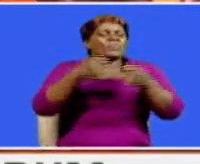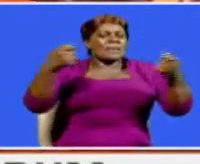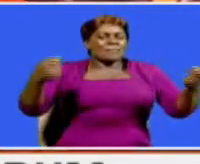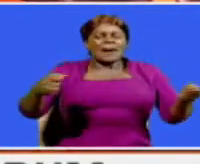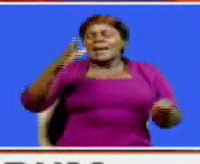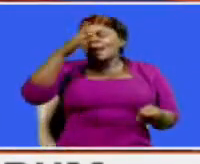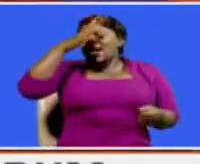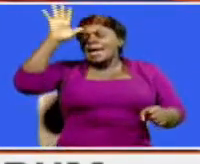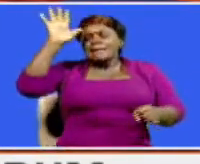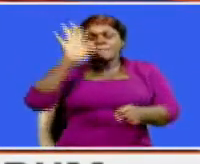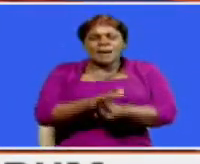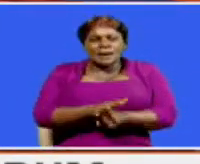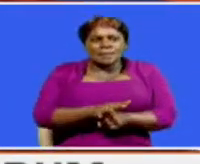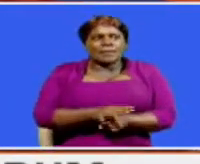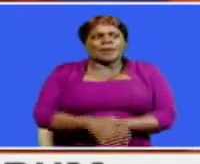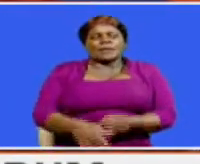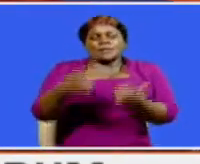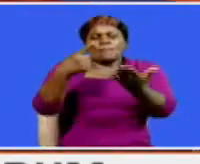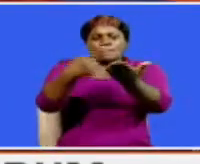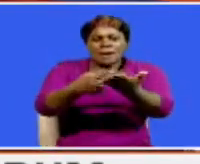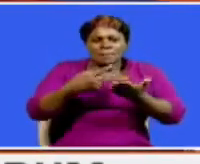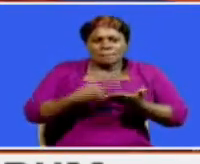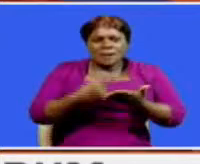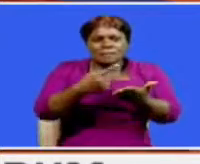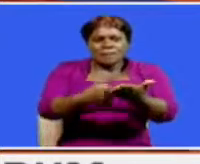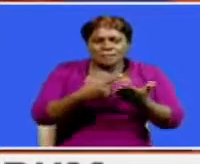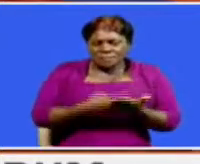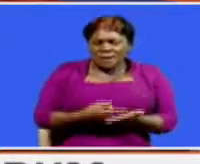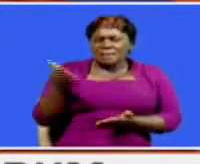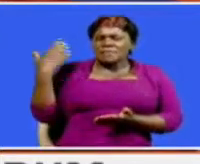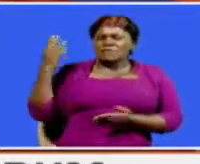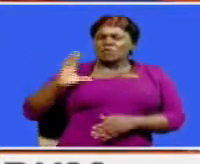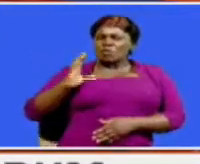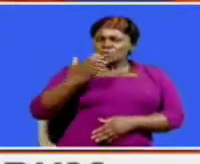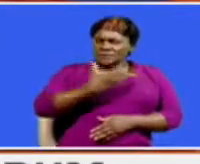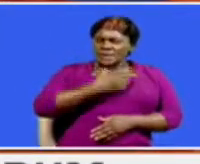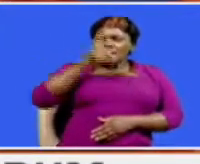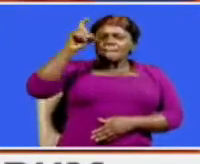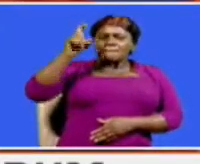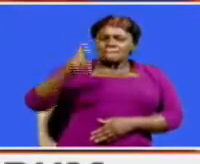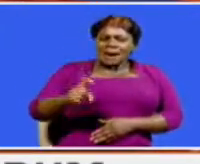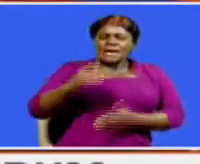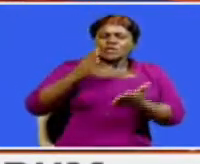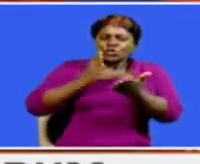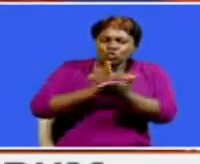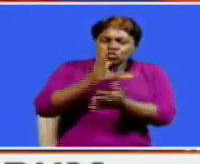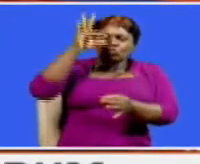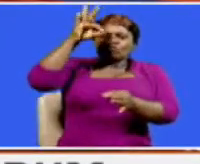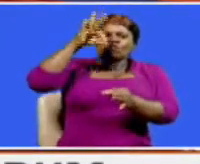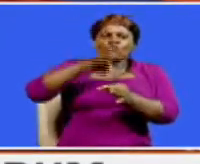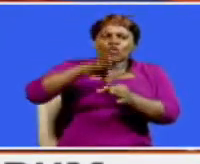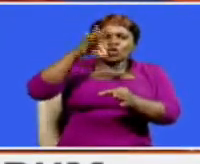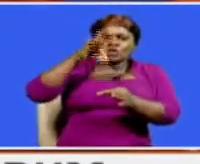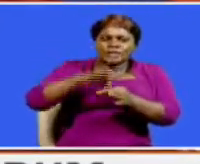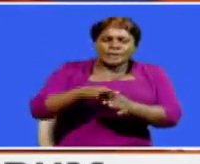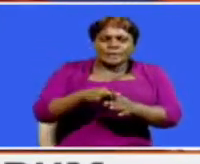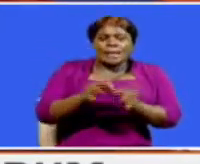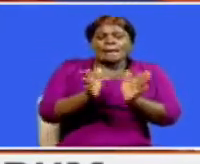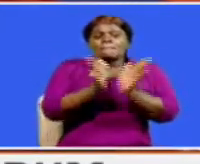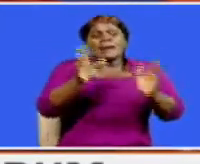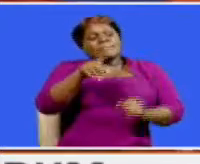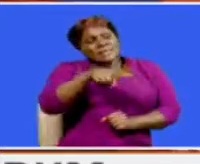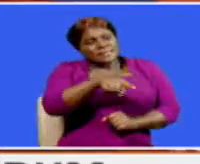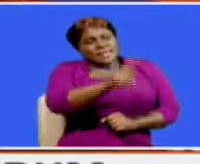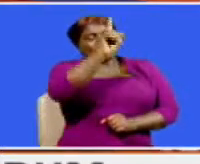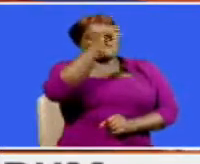mingi kabisa. Yale mazungumzo yalikuwa ya bipartisan, lazima yapitie referendum ili mwananchi